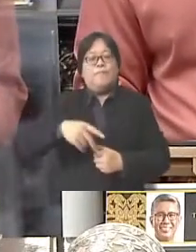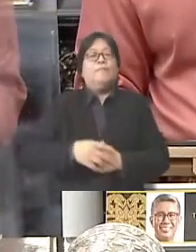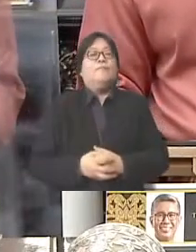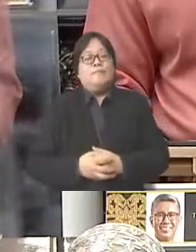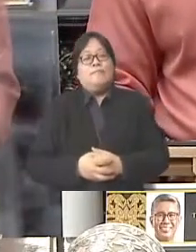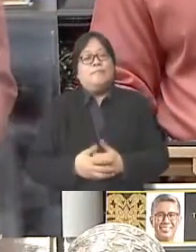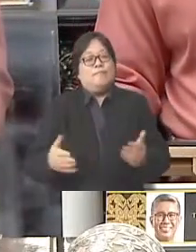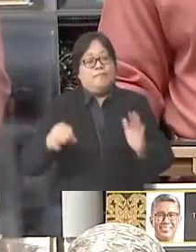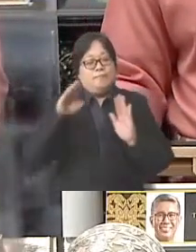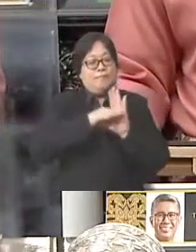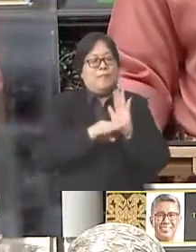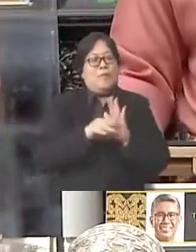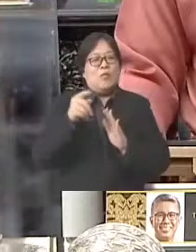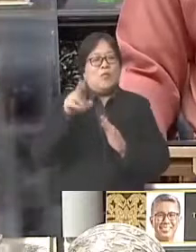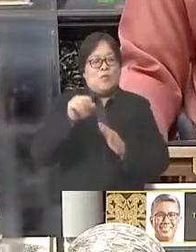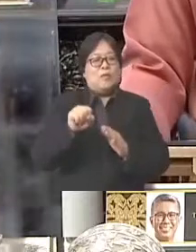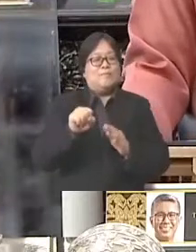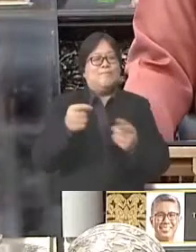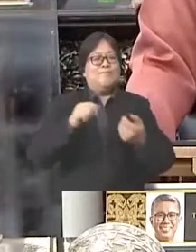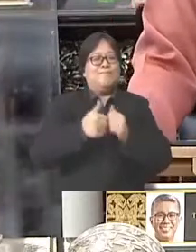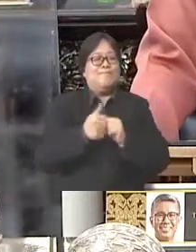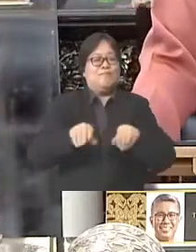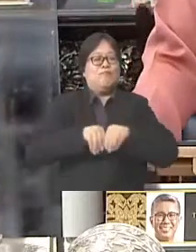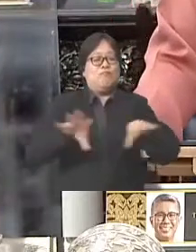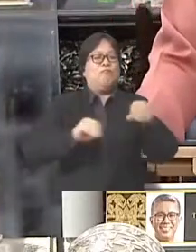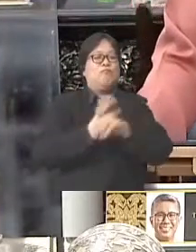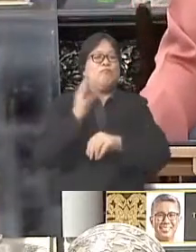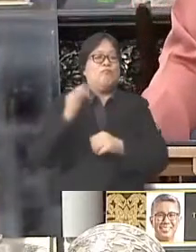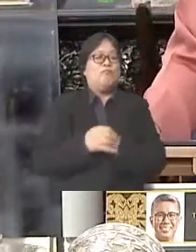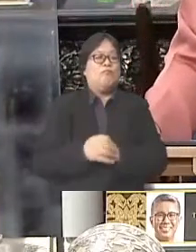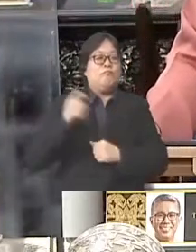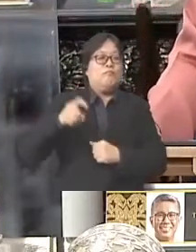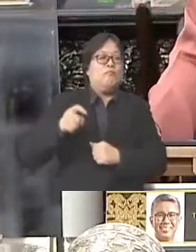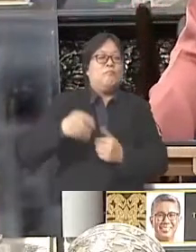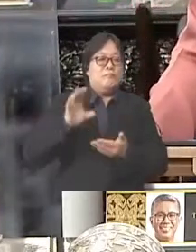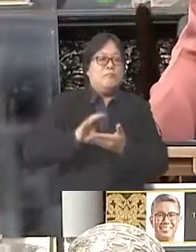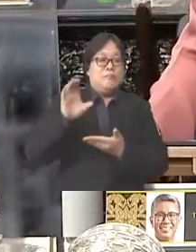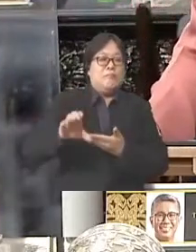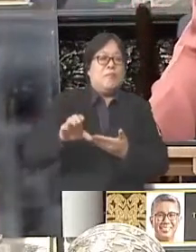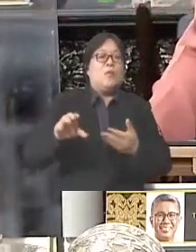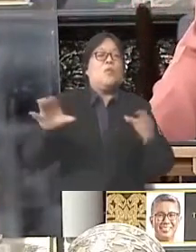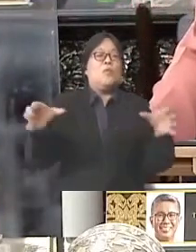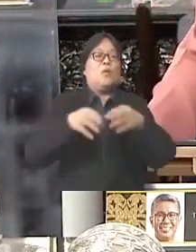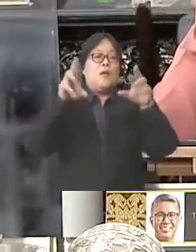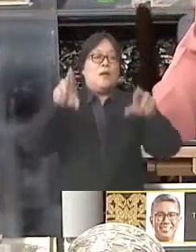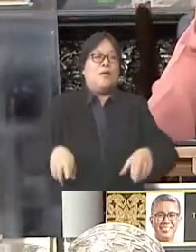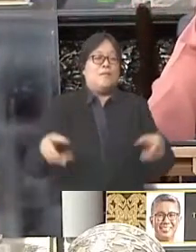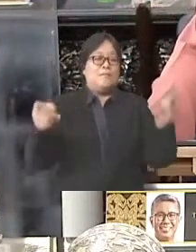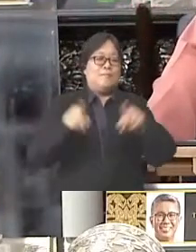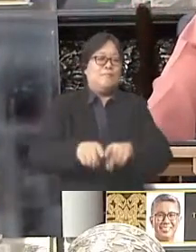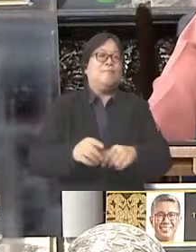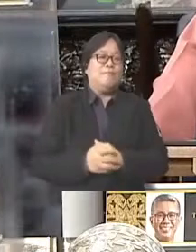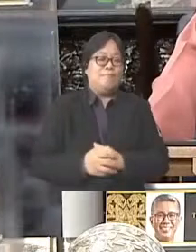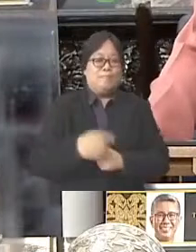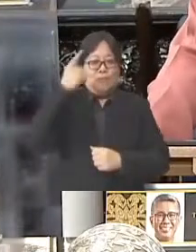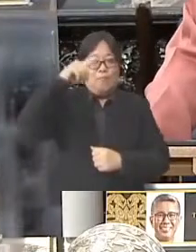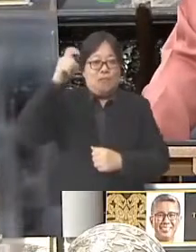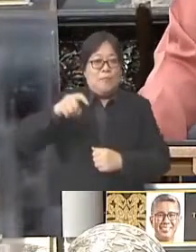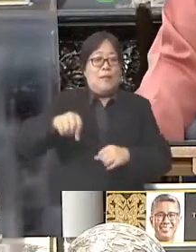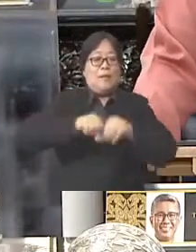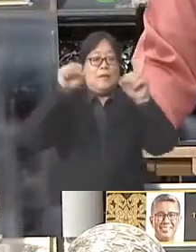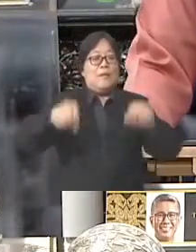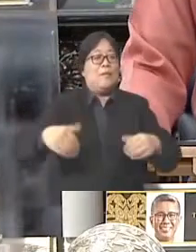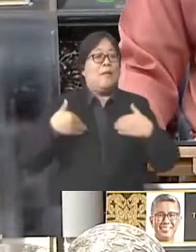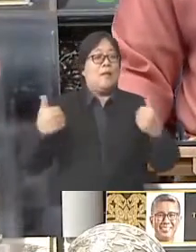dipukul-pukul ikutan krisis Panic of 16 keperluan meningkat untuk membiayai golongan rakyatnya terjejas bagi memastikan